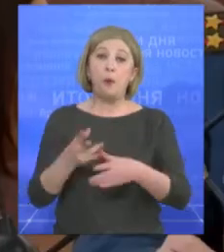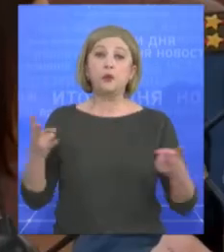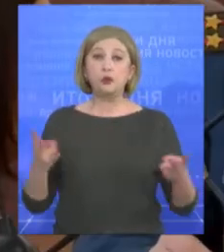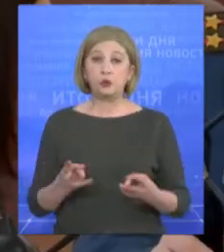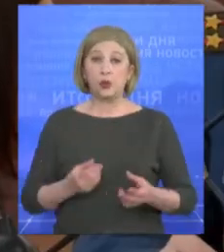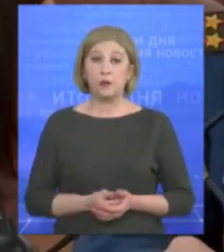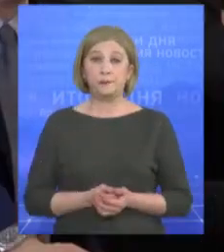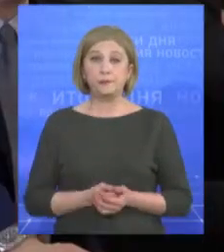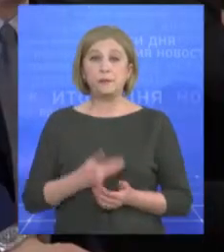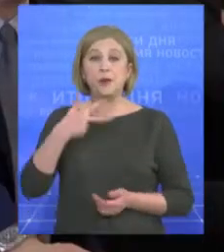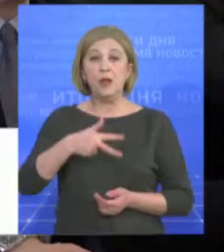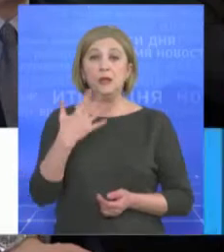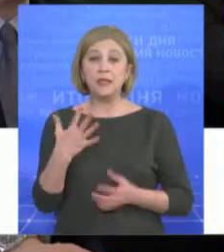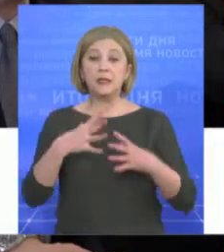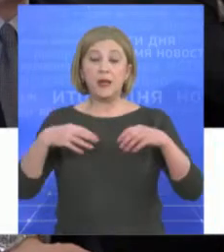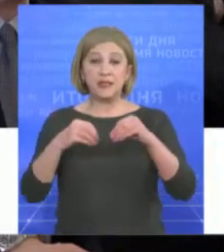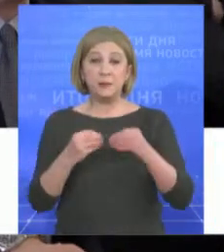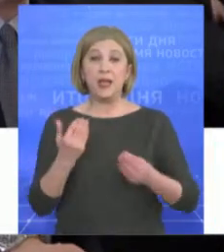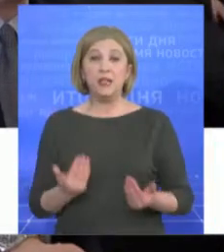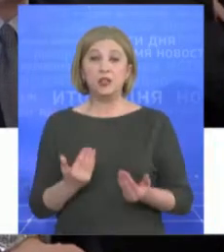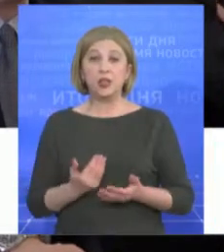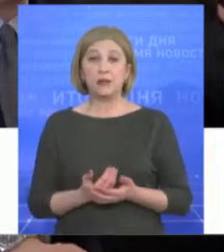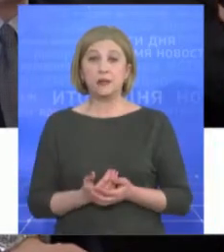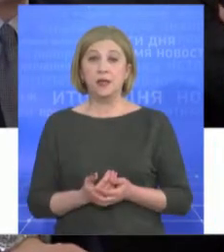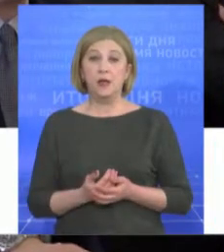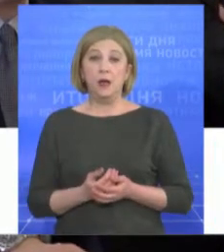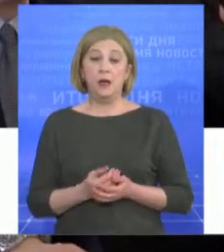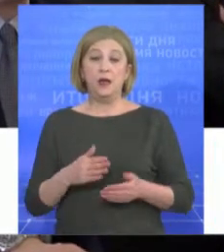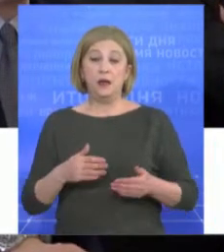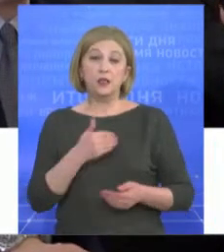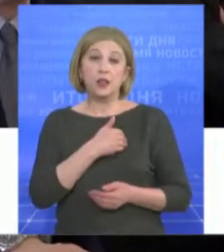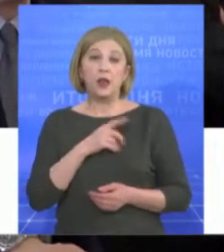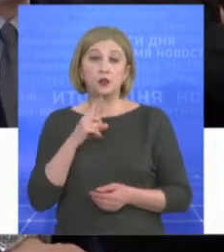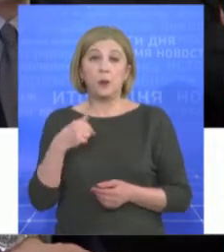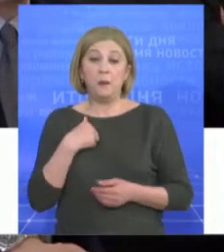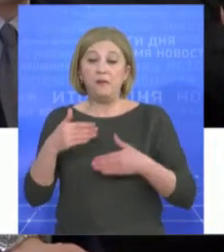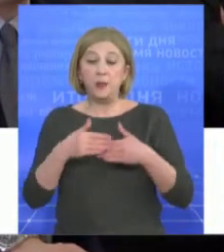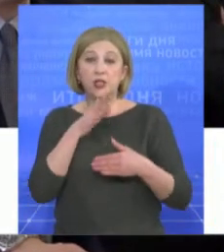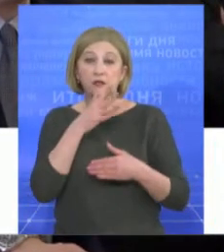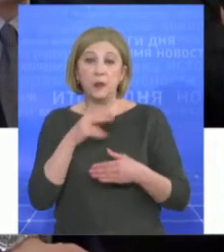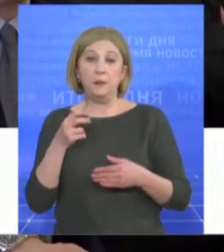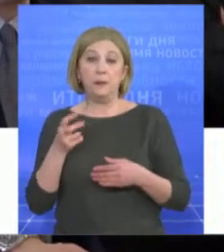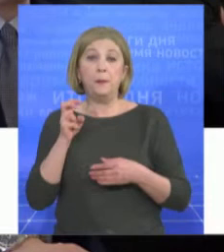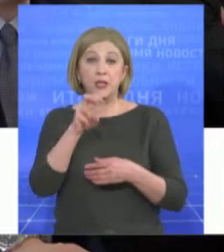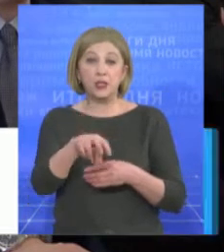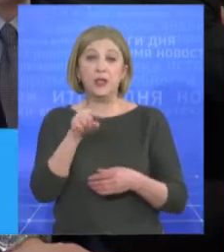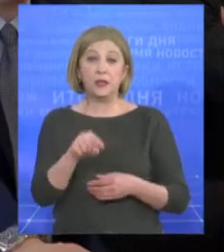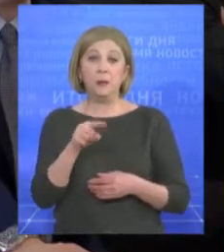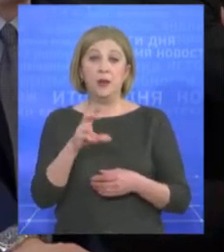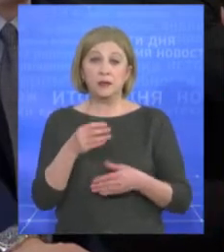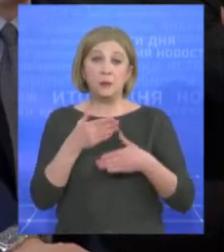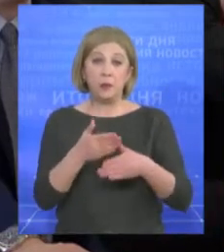нужна. 35 семей сейчас изъявили желание, чтобы мы в ближайшее время к ним пришли